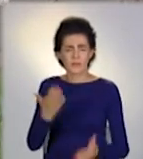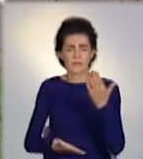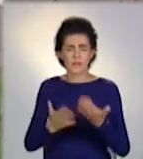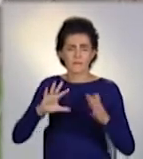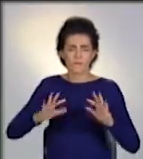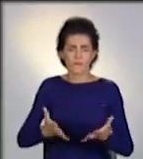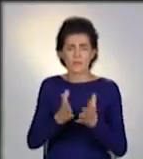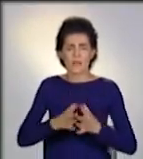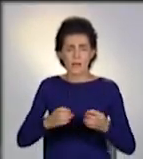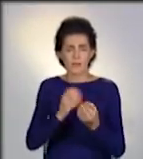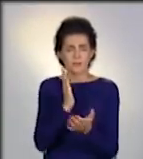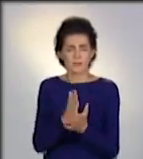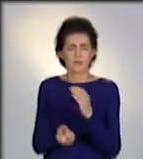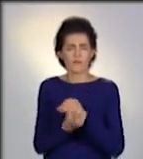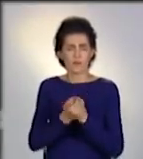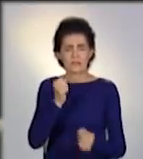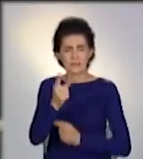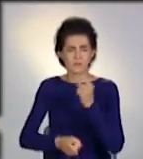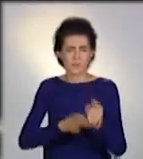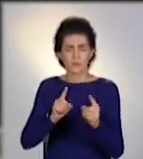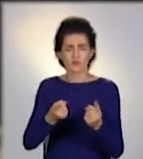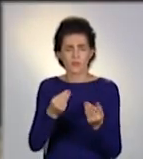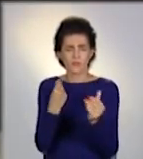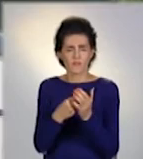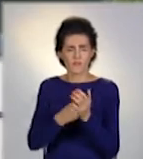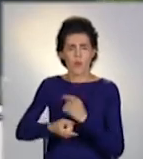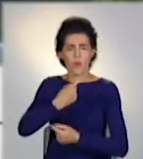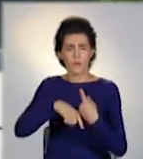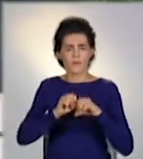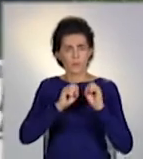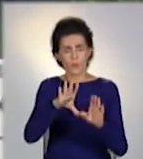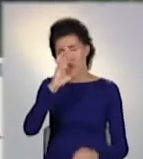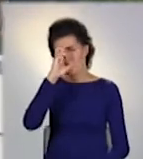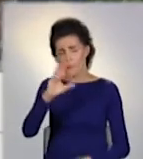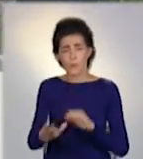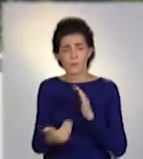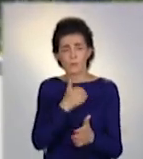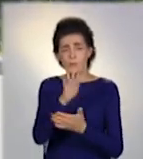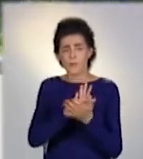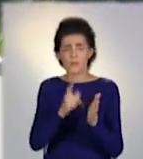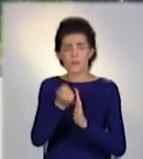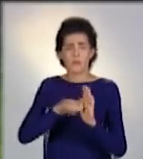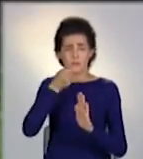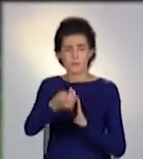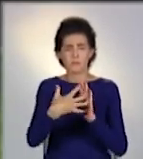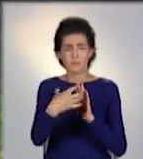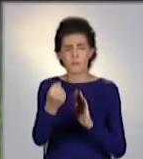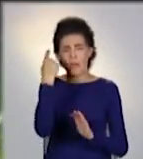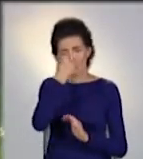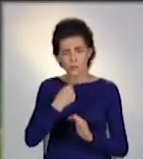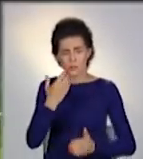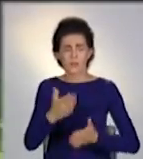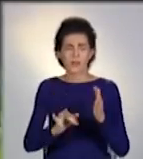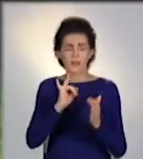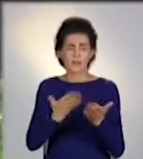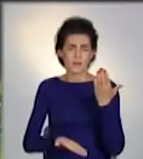родині відбулися зміни. Інакше гроші доведеться повернути державі. Нові заяви спеціалісти приймають особисто і через електронну